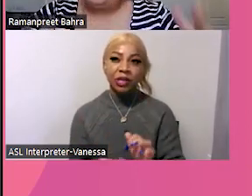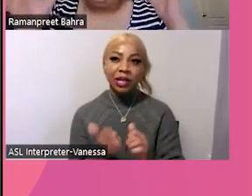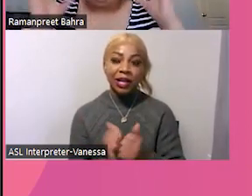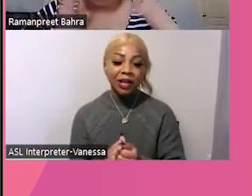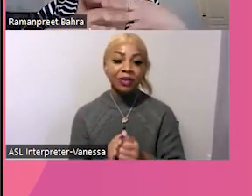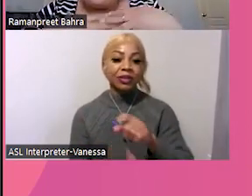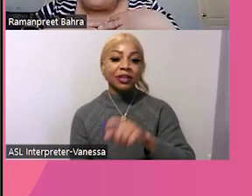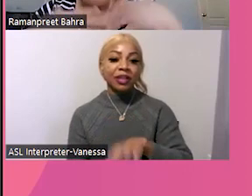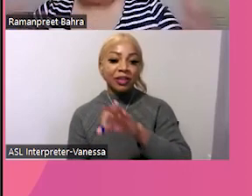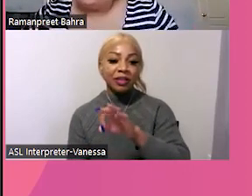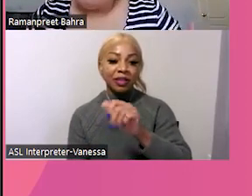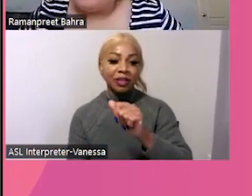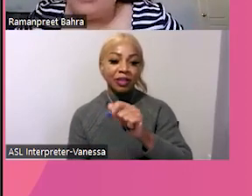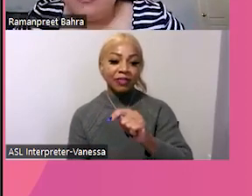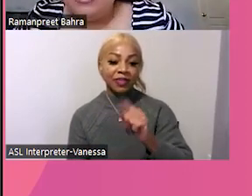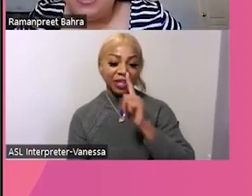de voir comment